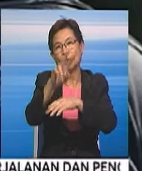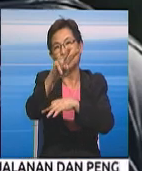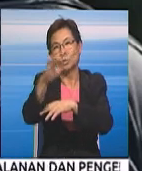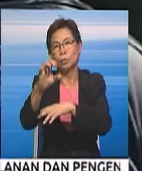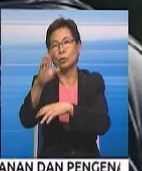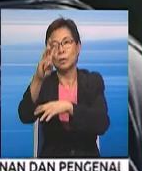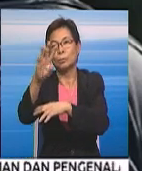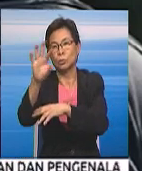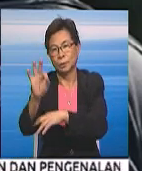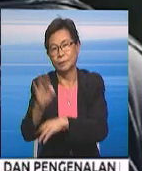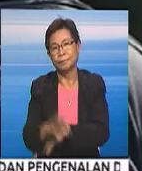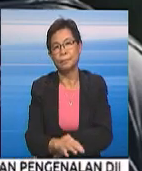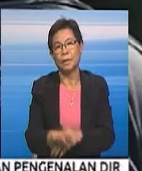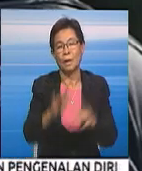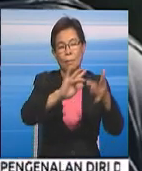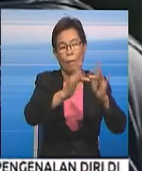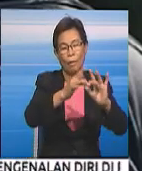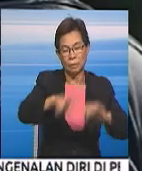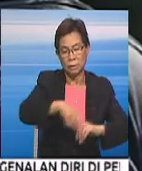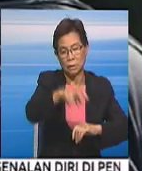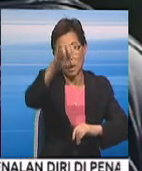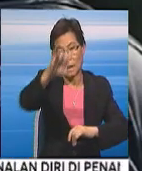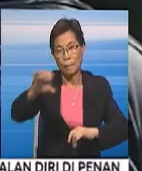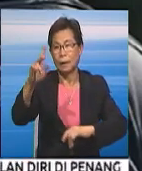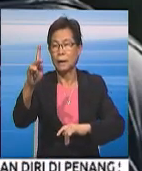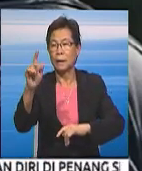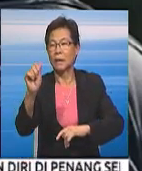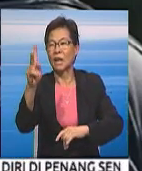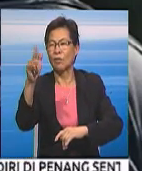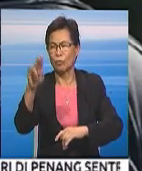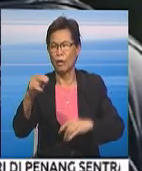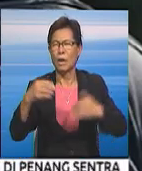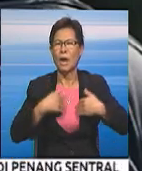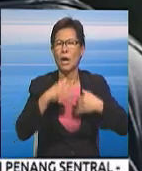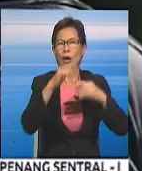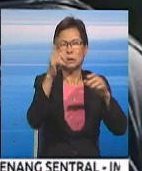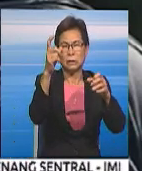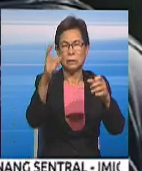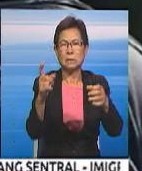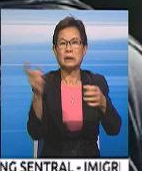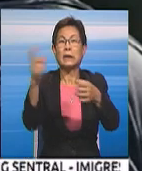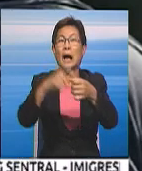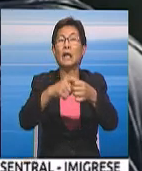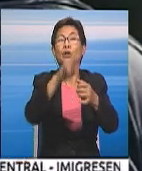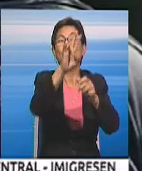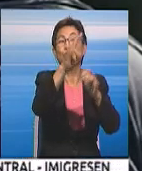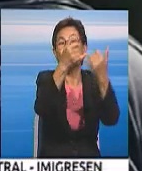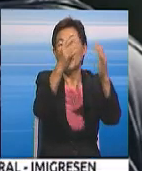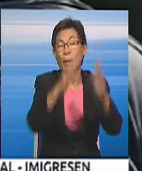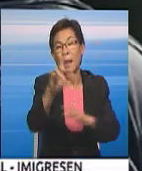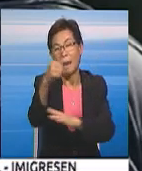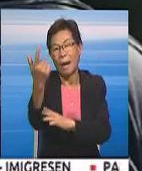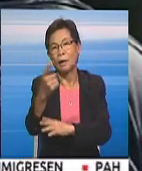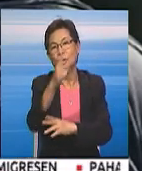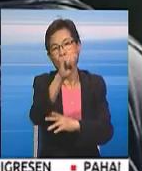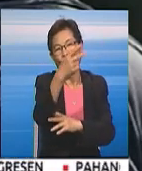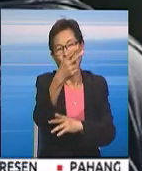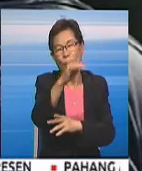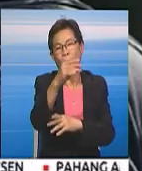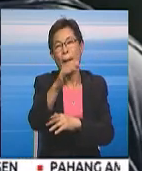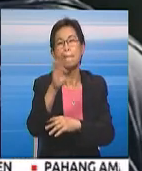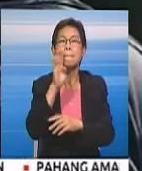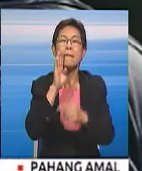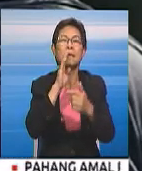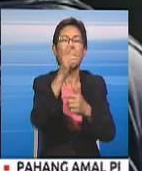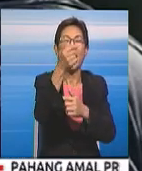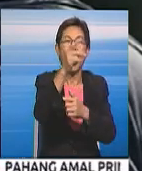11 bawah par 269. Menurut laman web jelajah Eropah, Gavin terikat dengan 7 pemain lain iaitu Thomas Peters dari Belgium, Andre